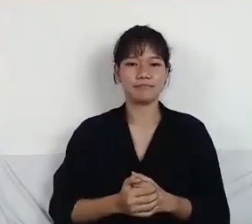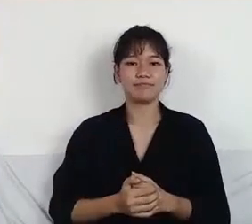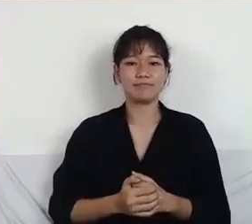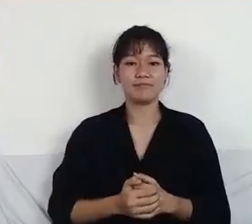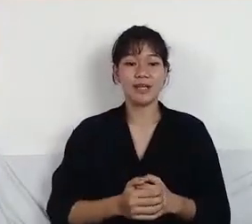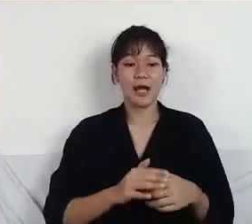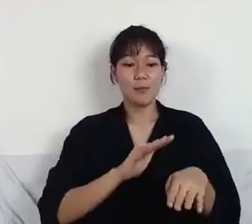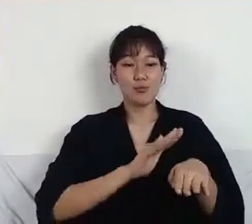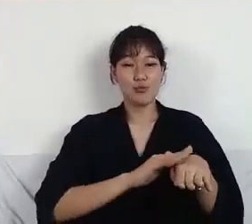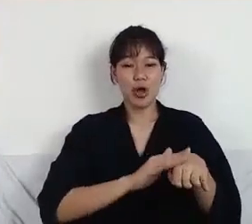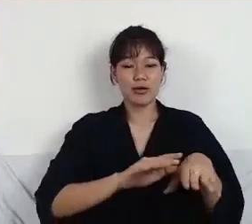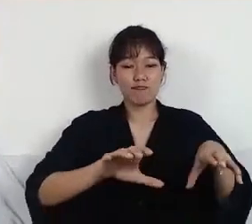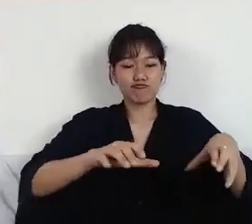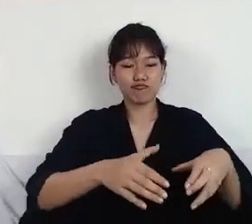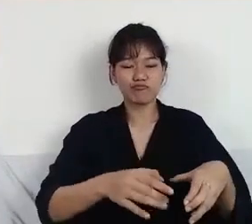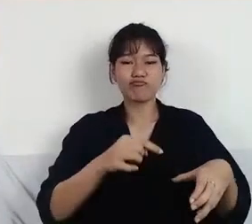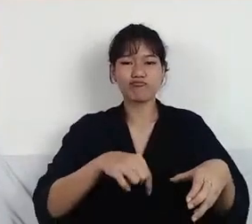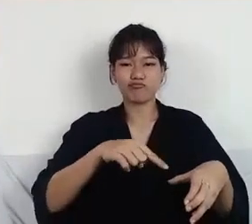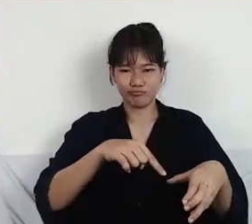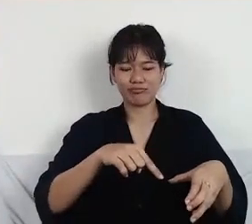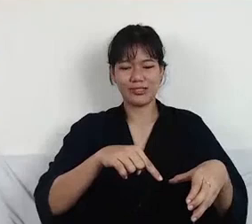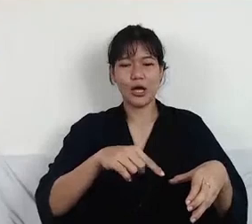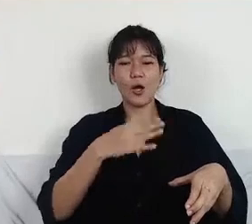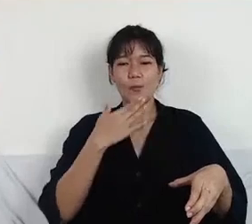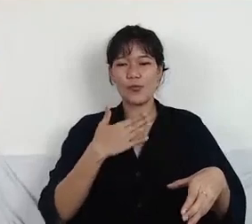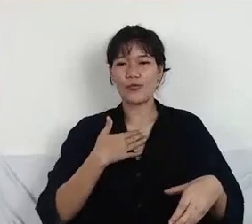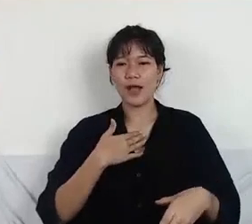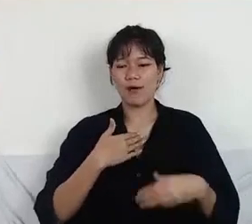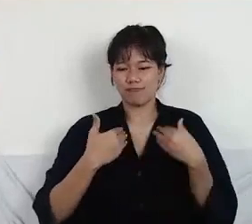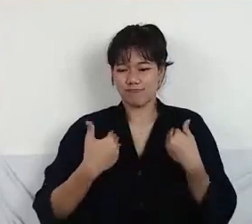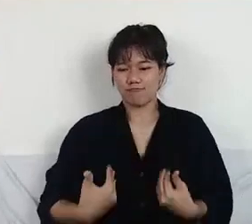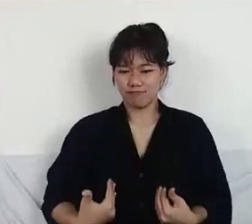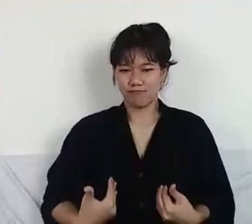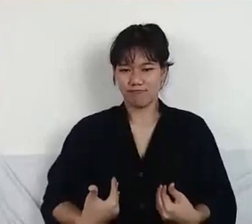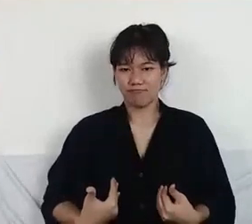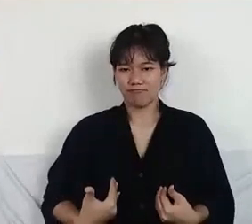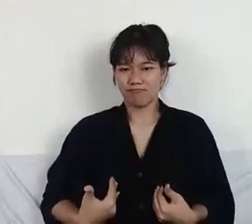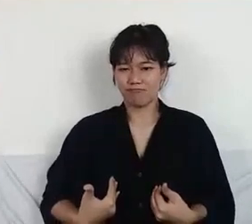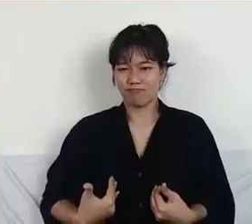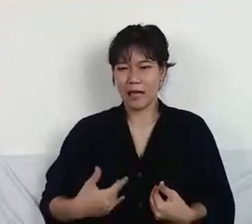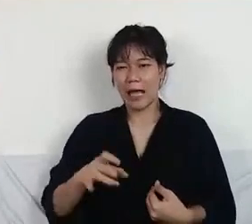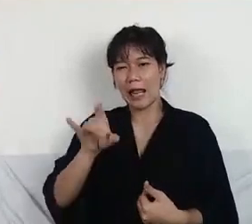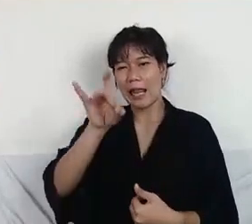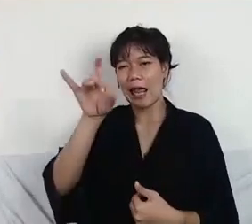Berbudaya merupakan kelebihan manusia dibandingkan dengan makhluk yang lain.